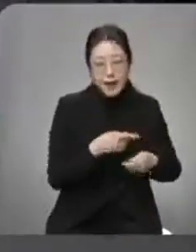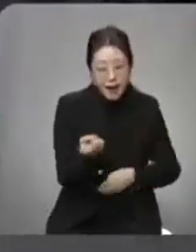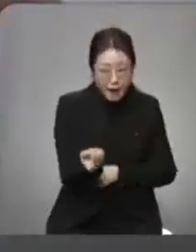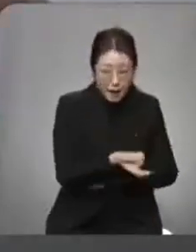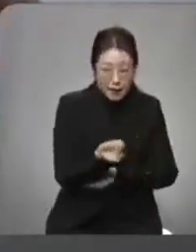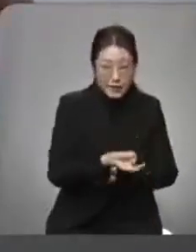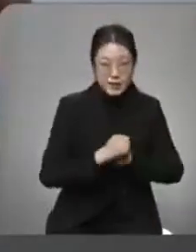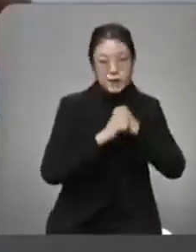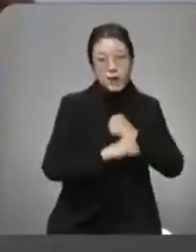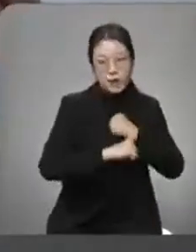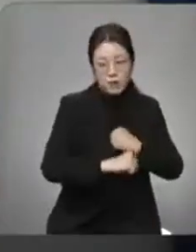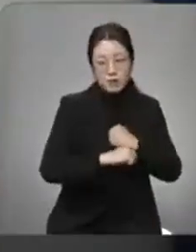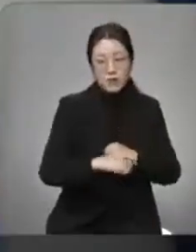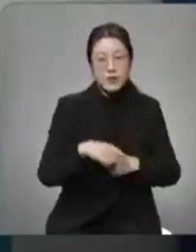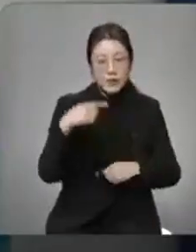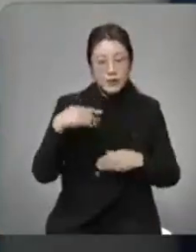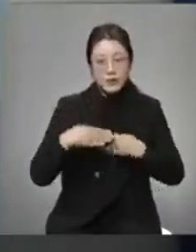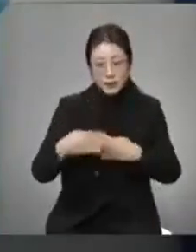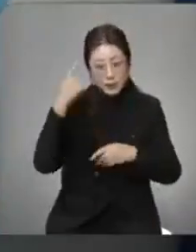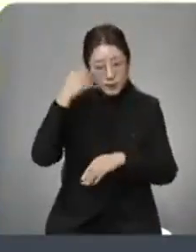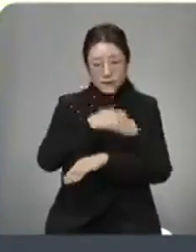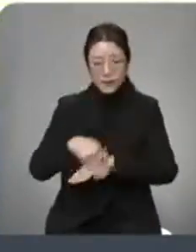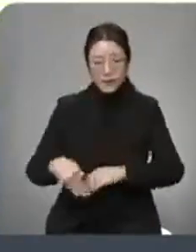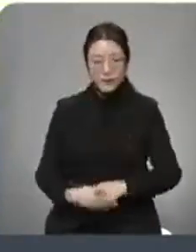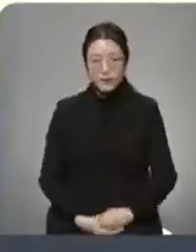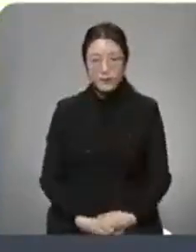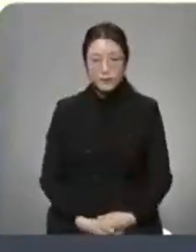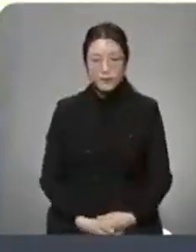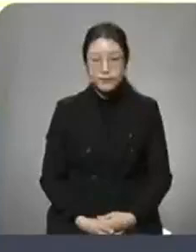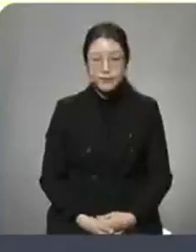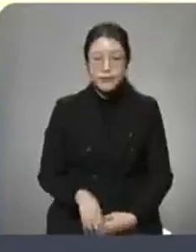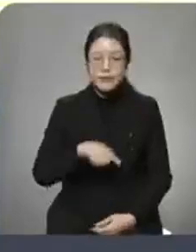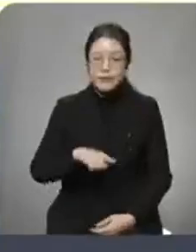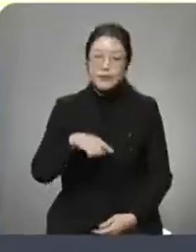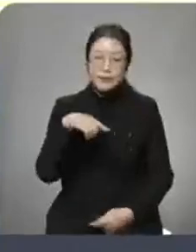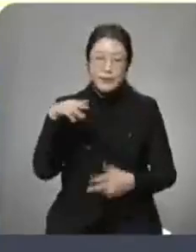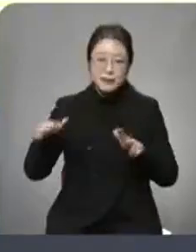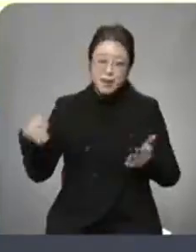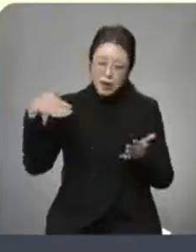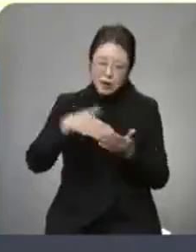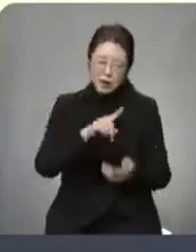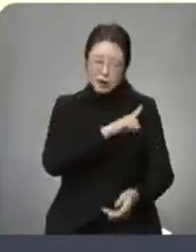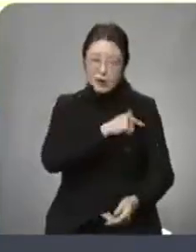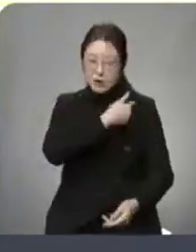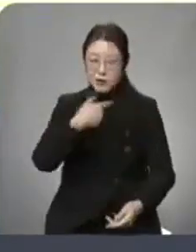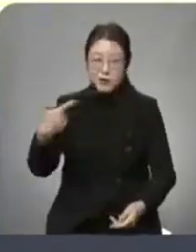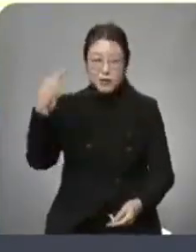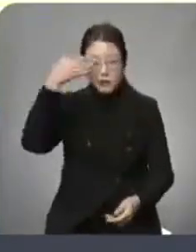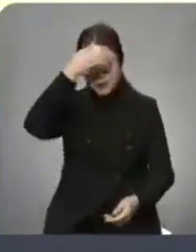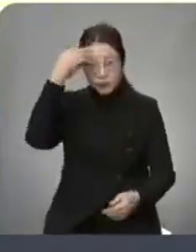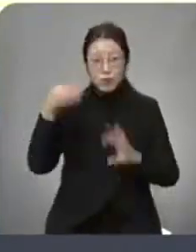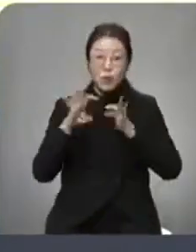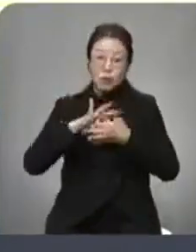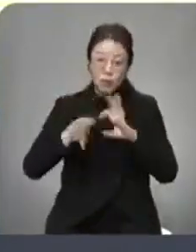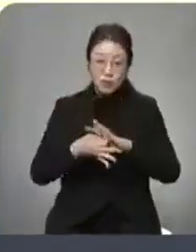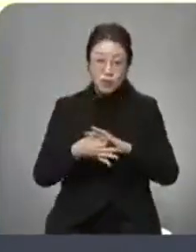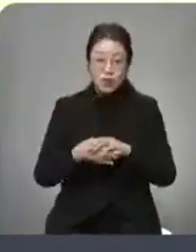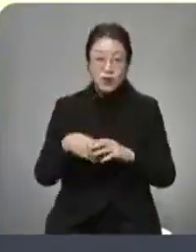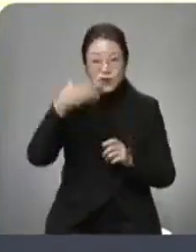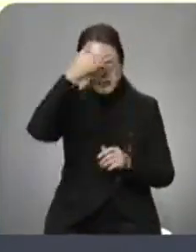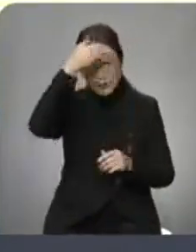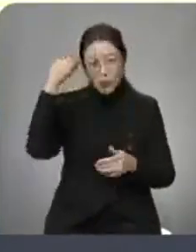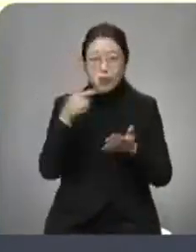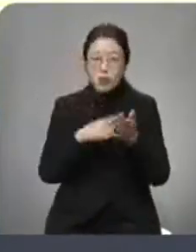등 빙상 종목이 각각 펼쳐집니다. 역대 최대 규모의 청소년 올림픽으로 청소년을 위한